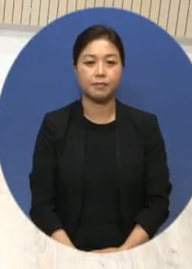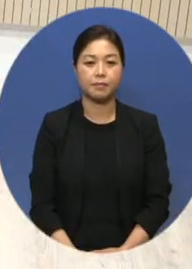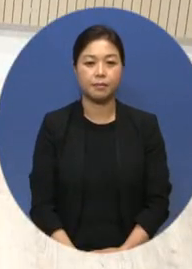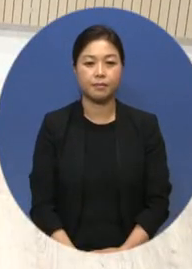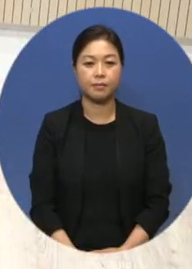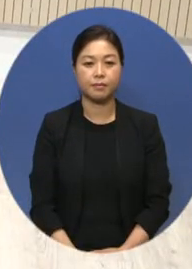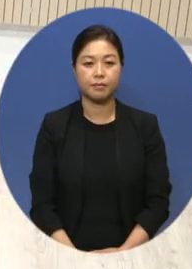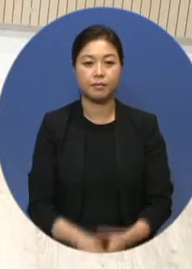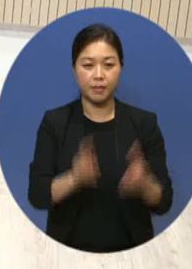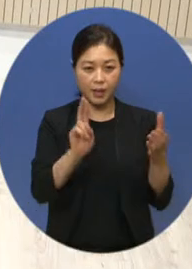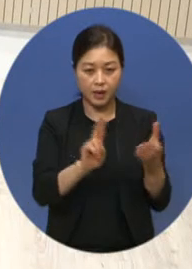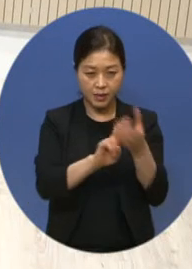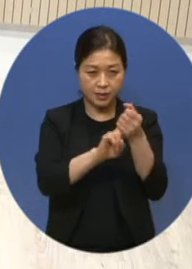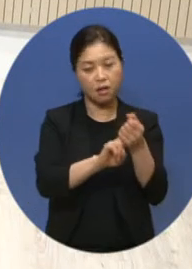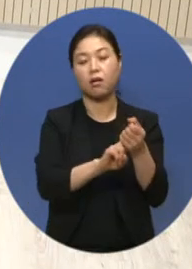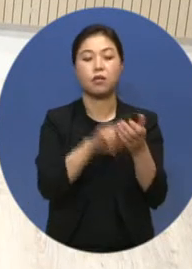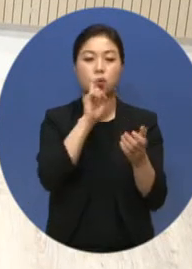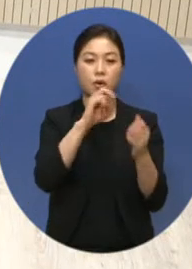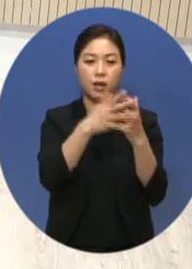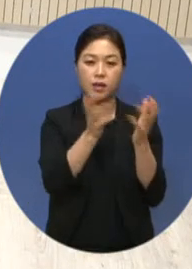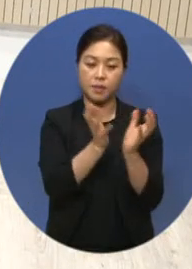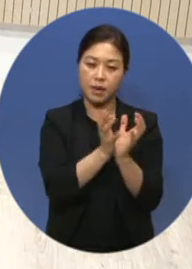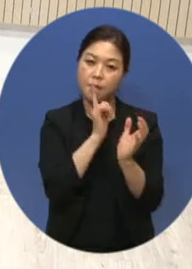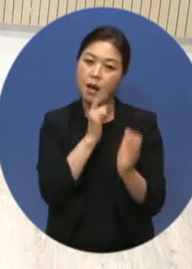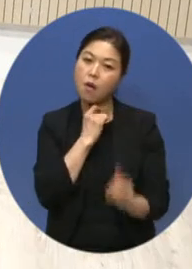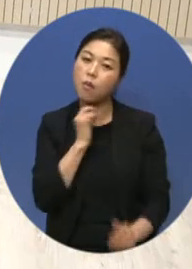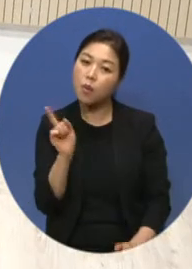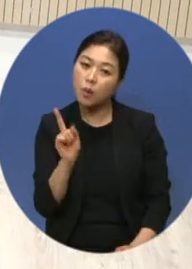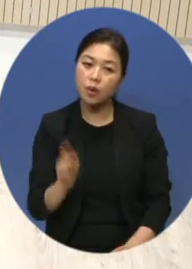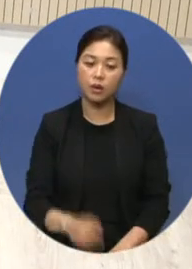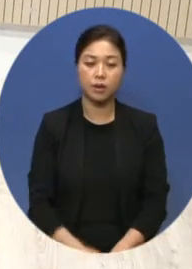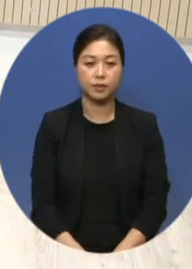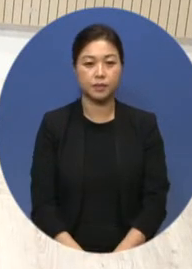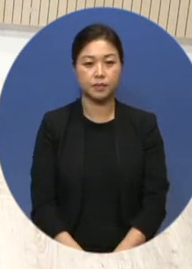미라클 앙상블 단원에게 하고 싶은 말이 있다면 어떤 말